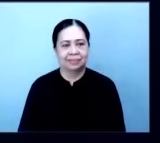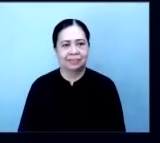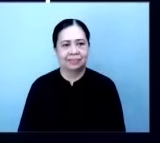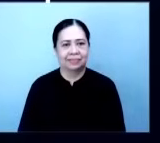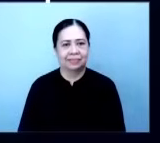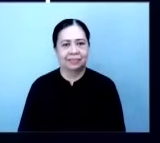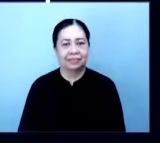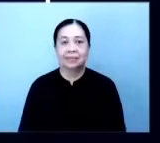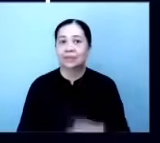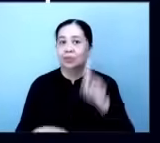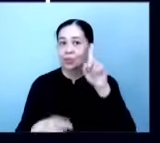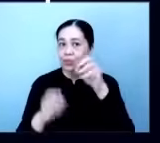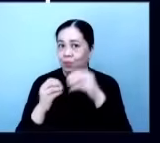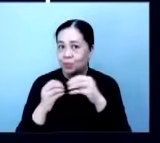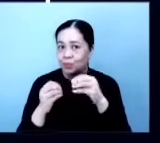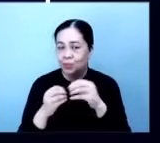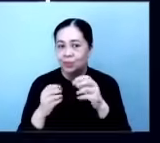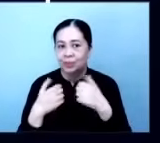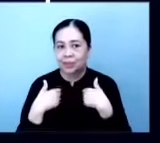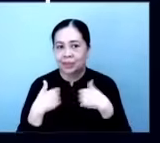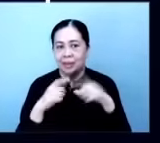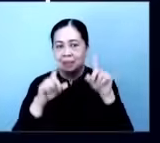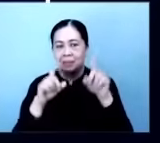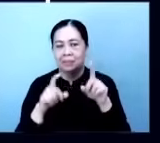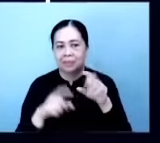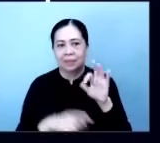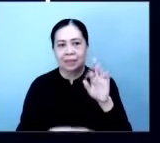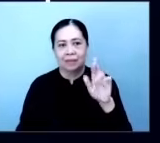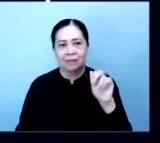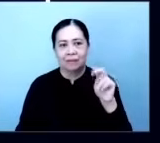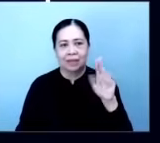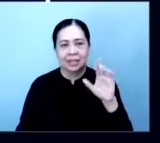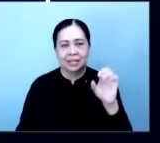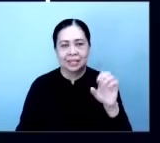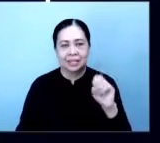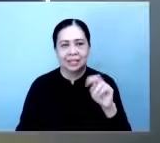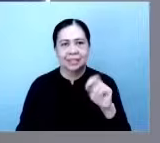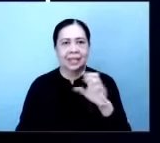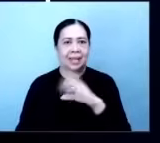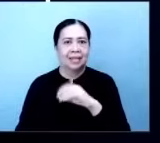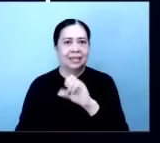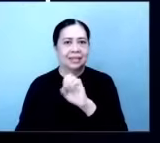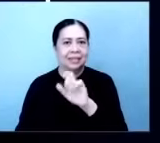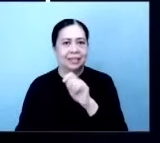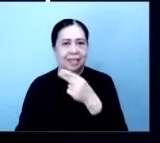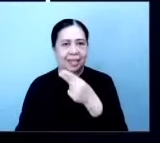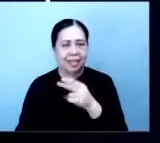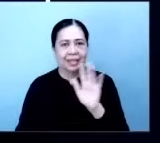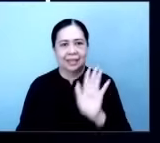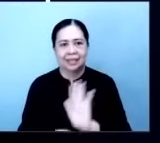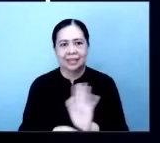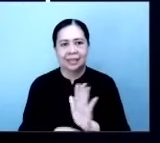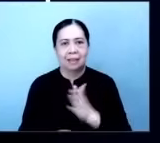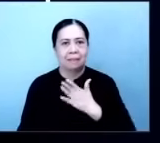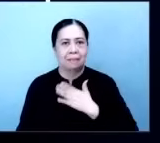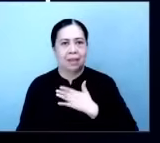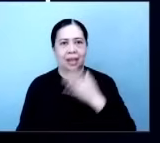Eto pa, may screen test na sina Francine Diaz at Seth Fedelin ng upcoming movie nilang My Future